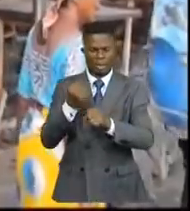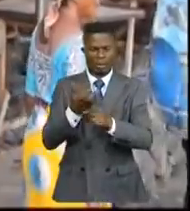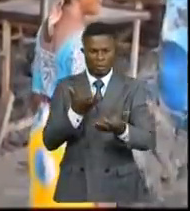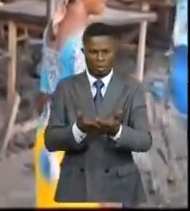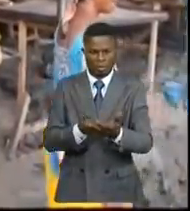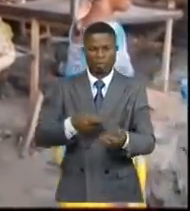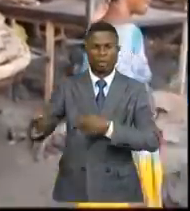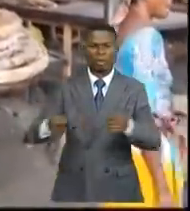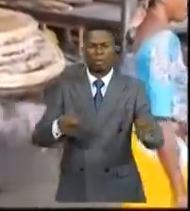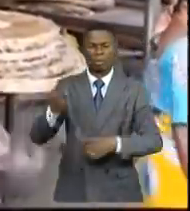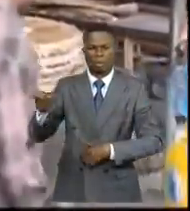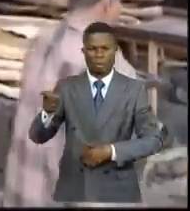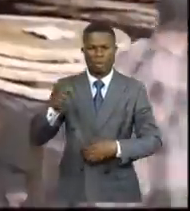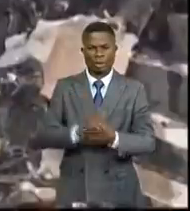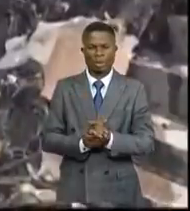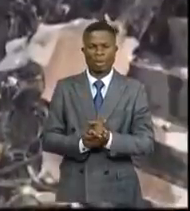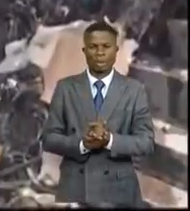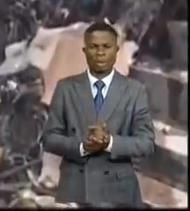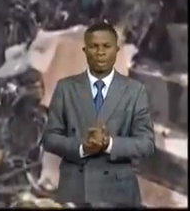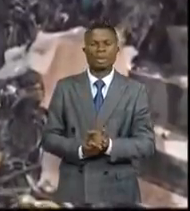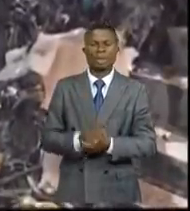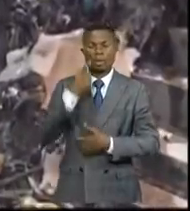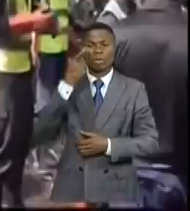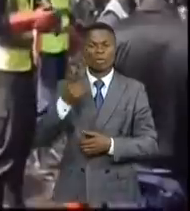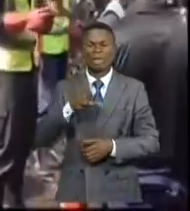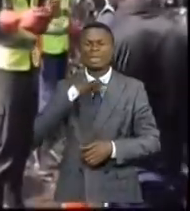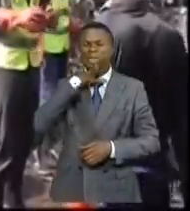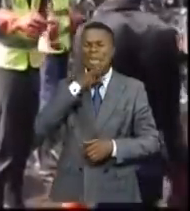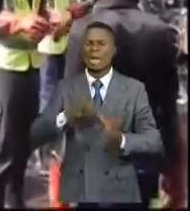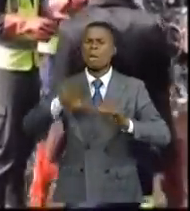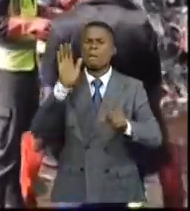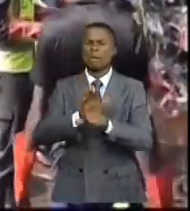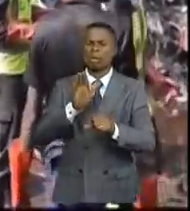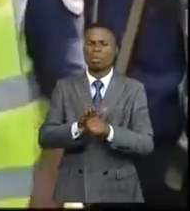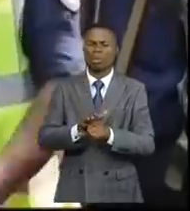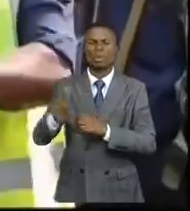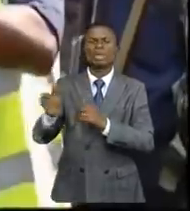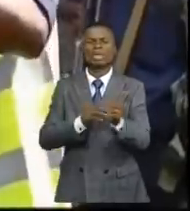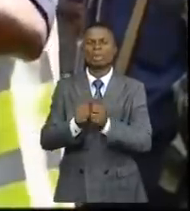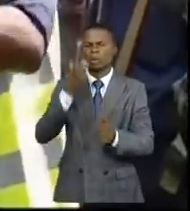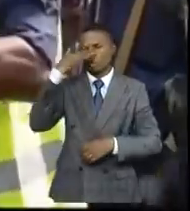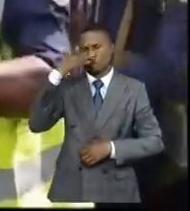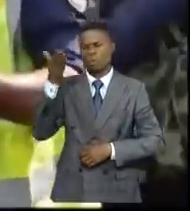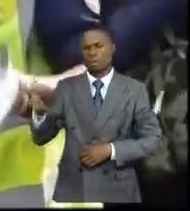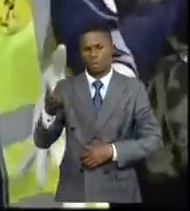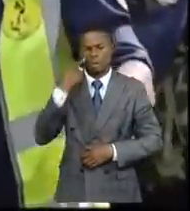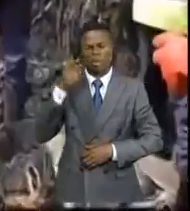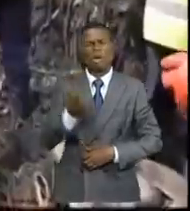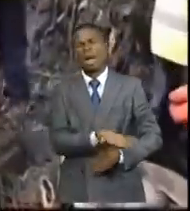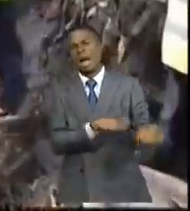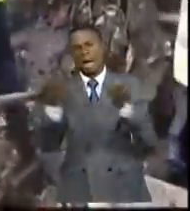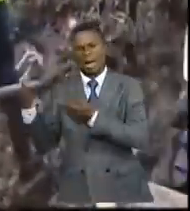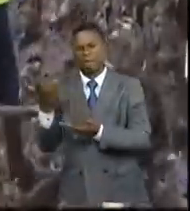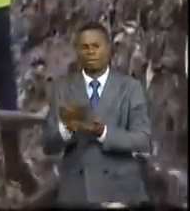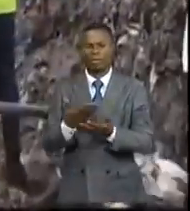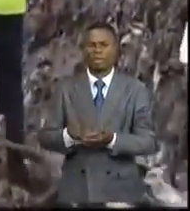marché Alanine, dit Olive Lembe, il a trouvé une grande poubelle qui indispose les marchands. Il souhaite voir ces immondices être évacués par